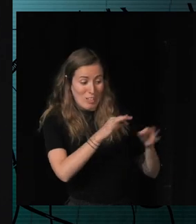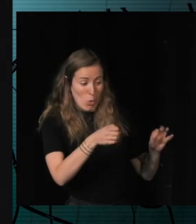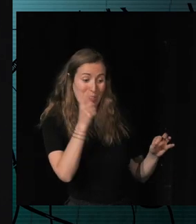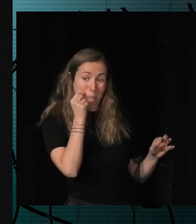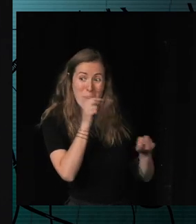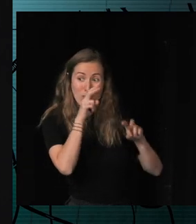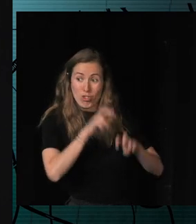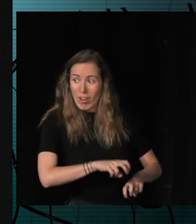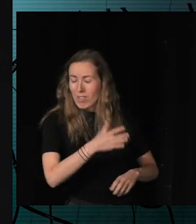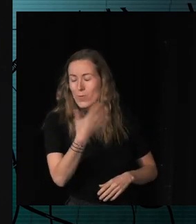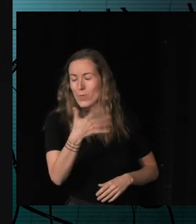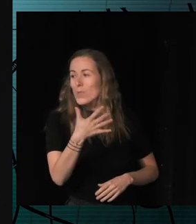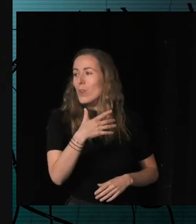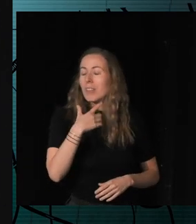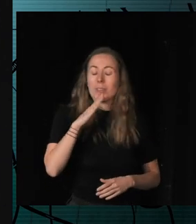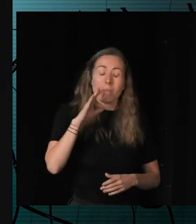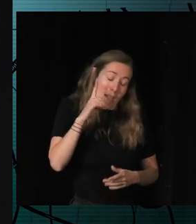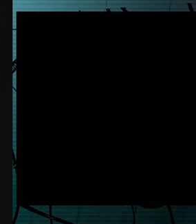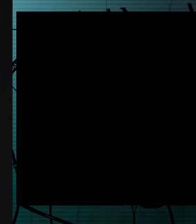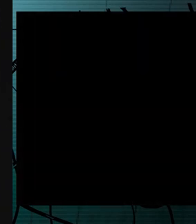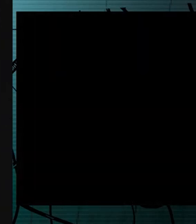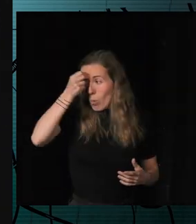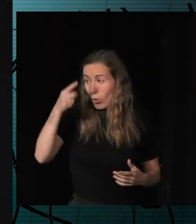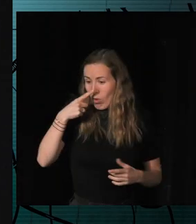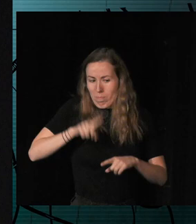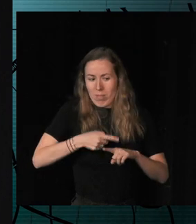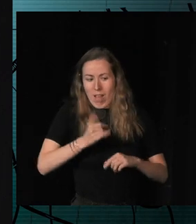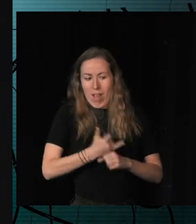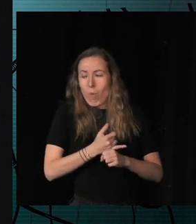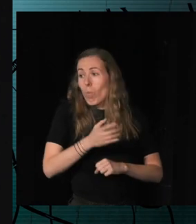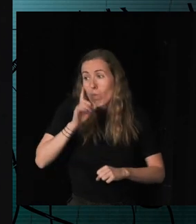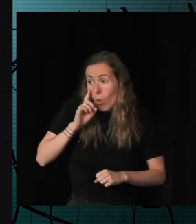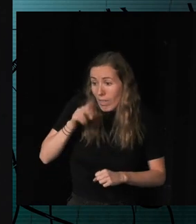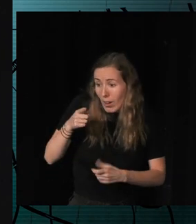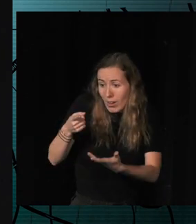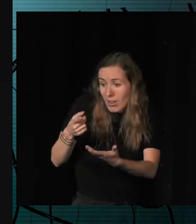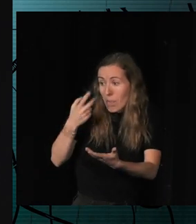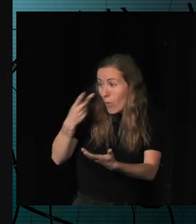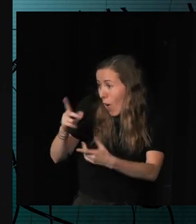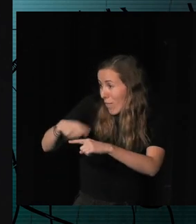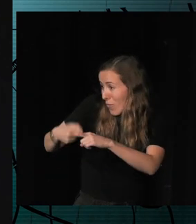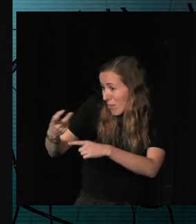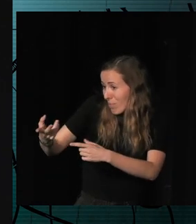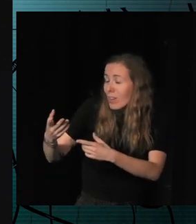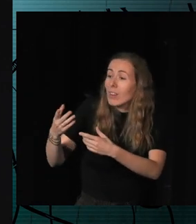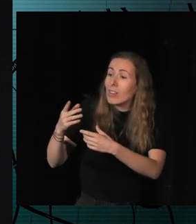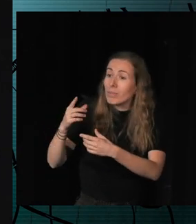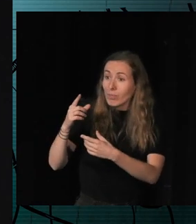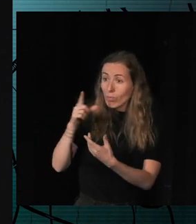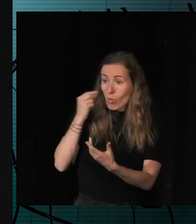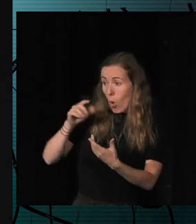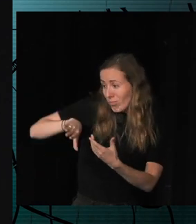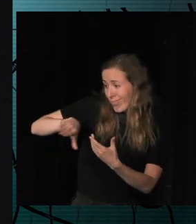tout ce travail d'adaptation de réflexion autour de cette thématique et d'ailleurs on le voit bien dans le film c'est que finalement les personnages masculin soit ils sont mis à l'écart